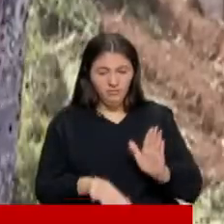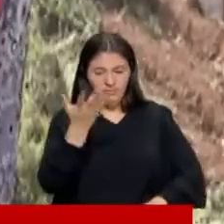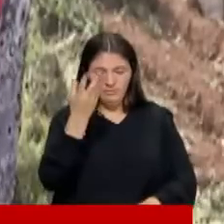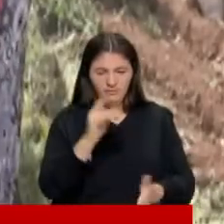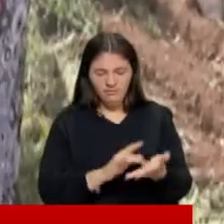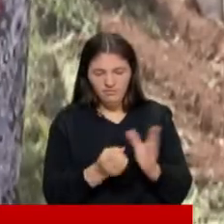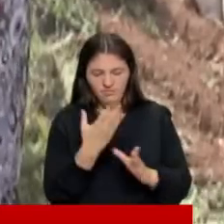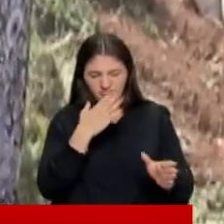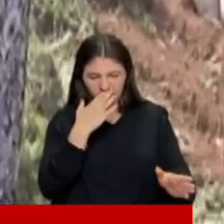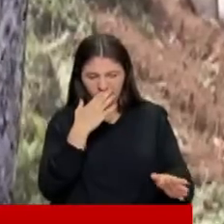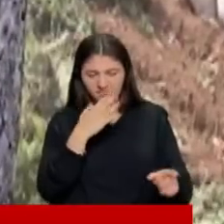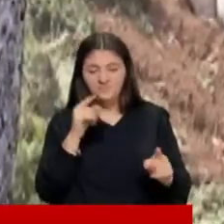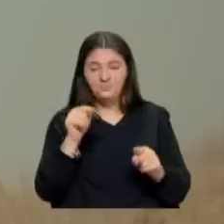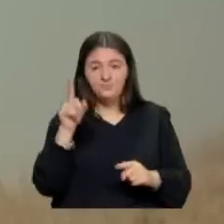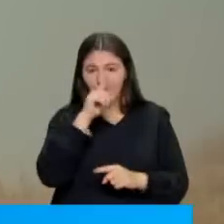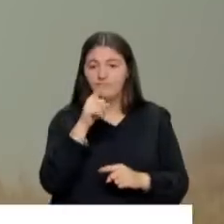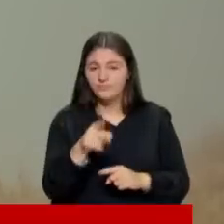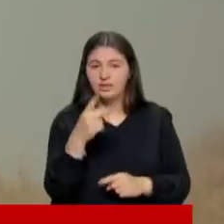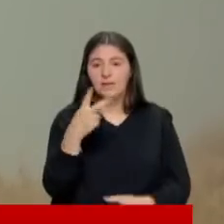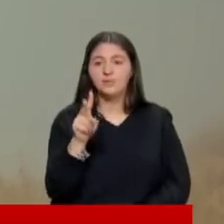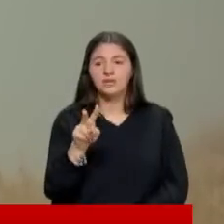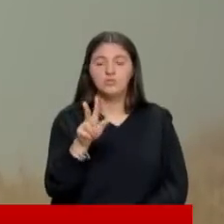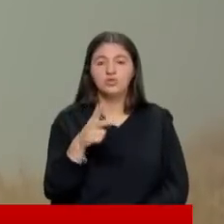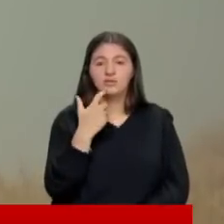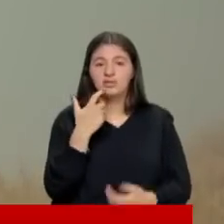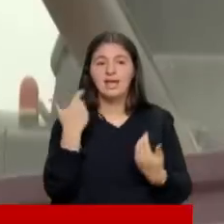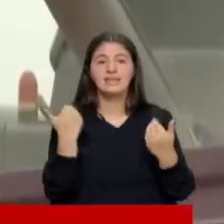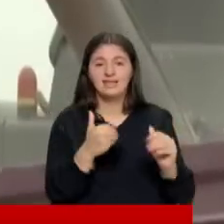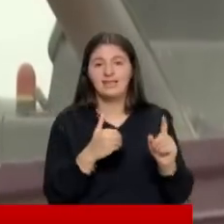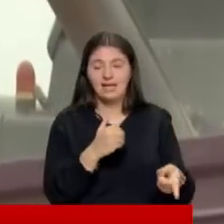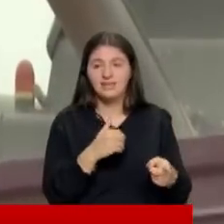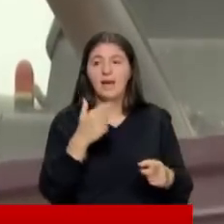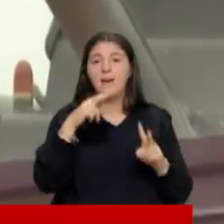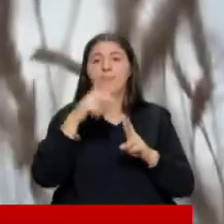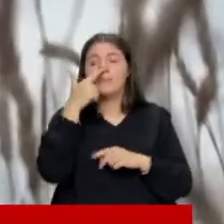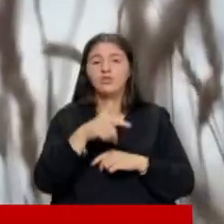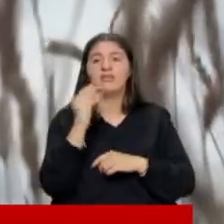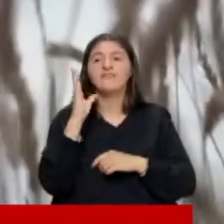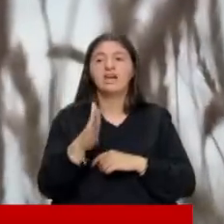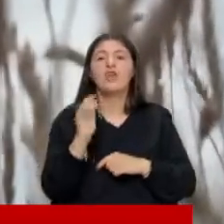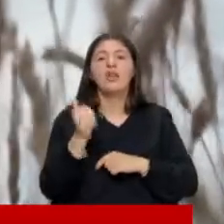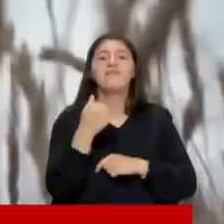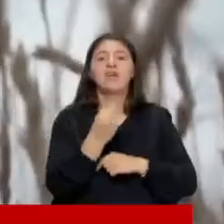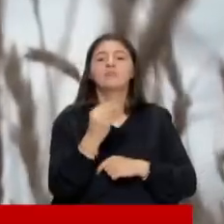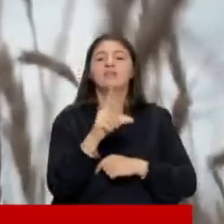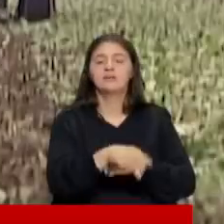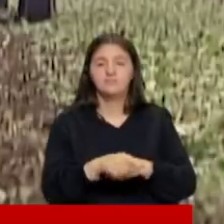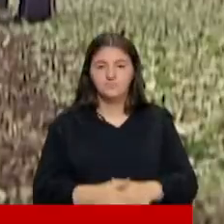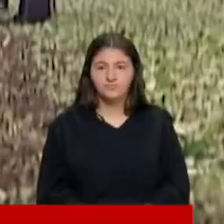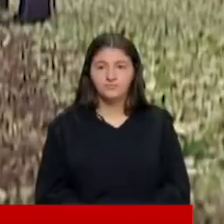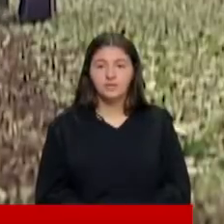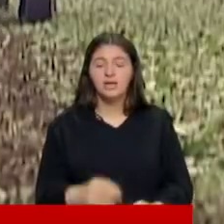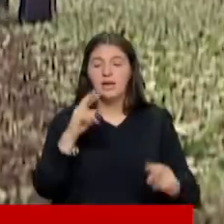olduğunu ortaya koyuyor Bu nedenle 2023 desteklerinde Mazota daha fazla önem verilmelidir